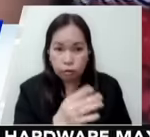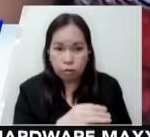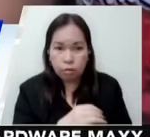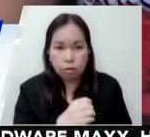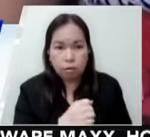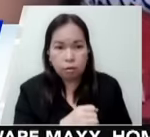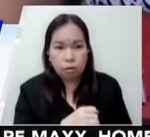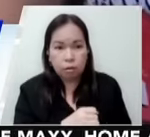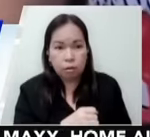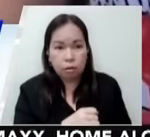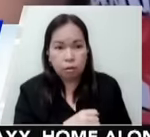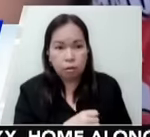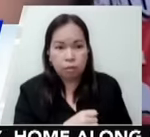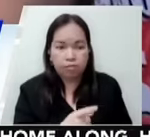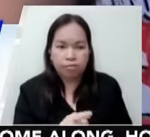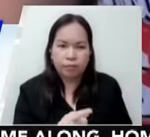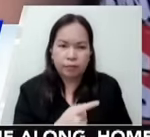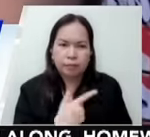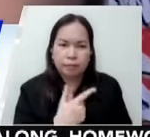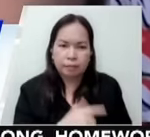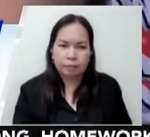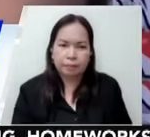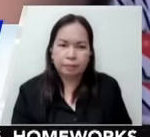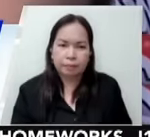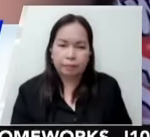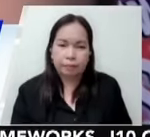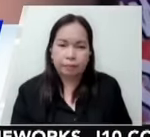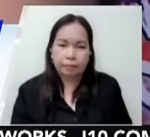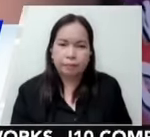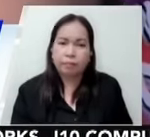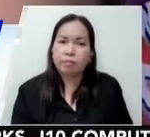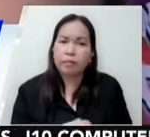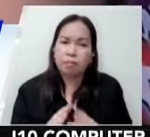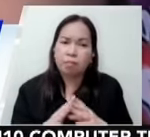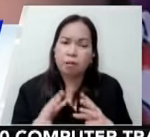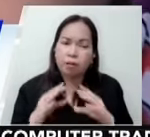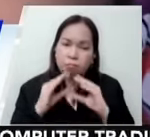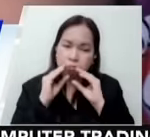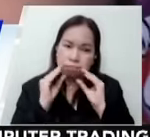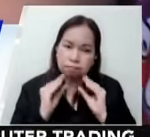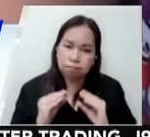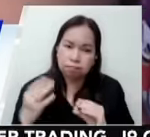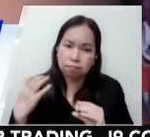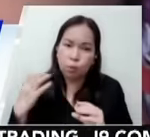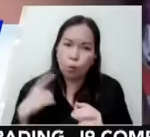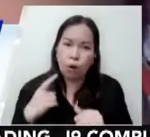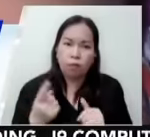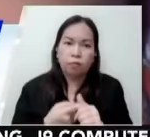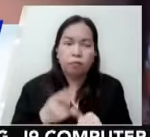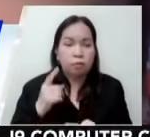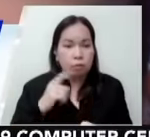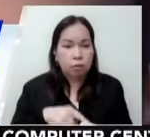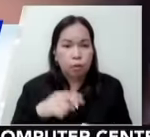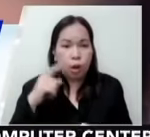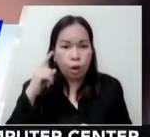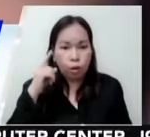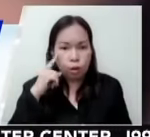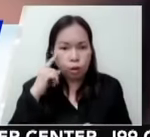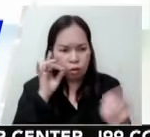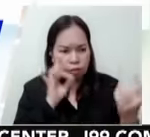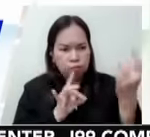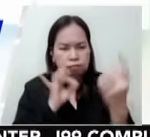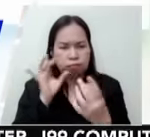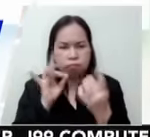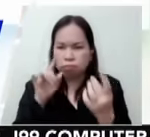eh. Labis raw na lungkot si coach pagkat sa buong pagkakaalam niya ay kilala na siya ng gusto ng kanyang mga